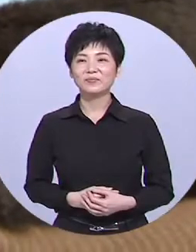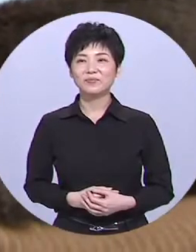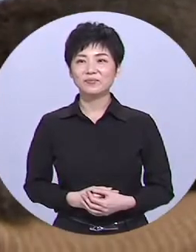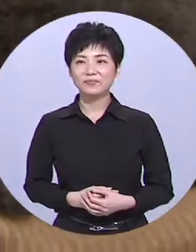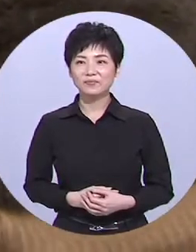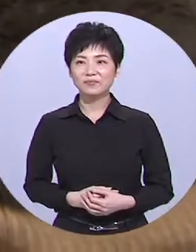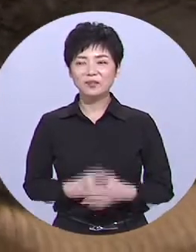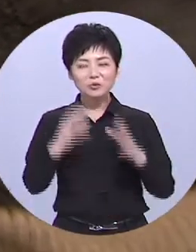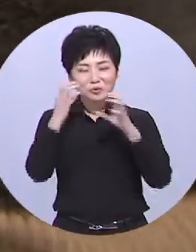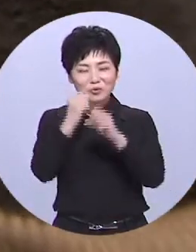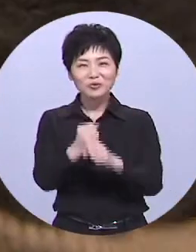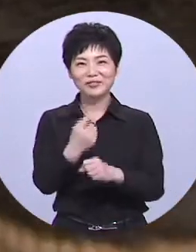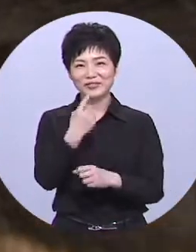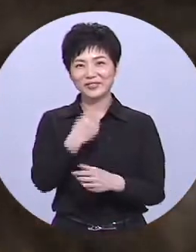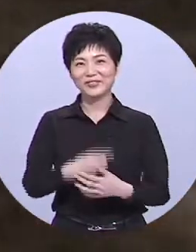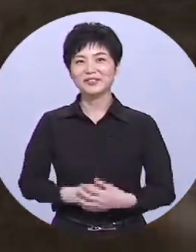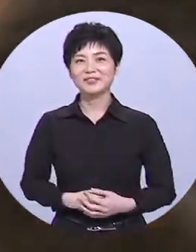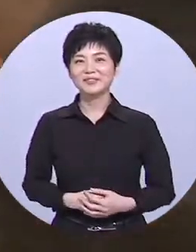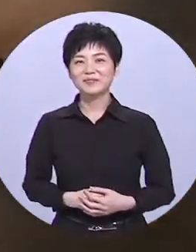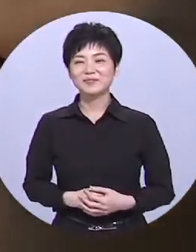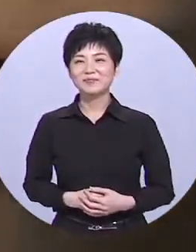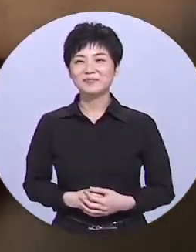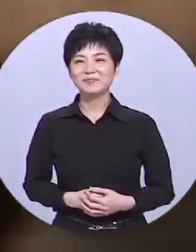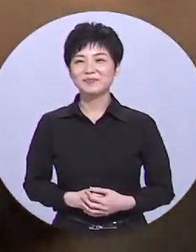うん、黙々とやっちゃいますこれ。